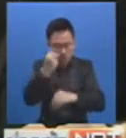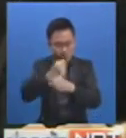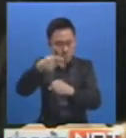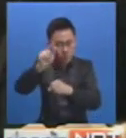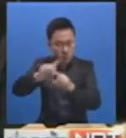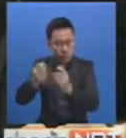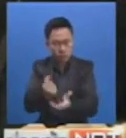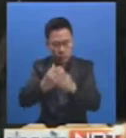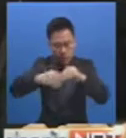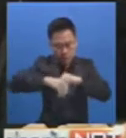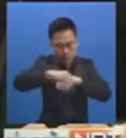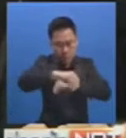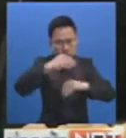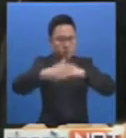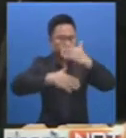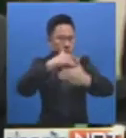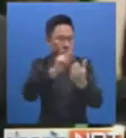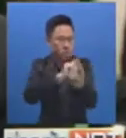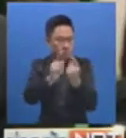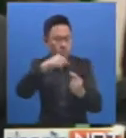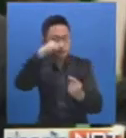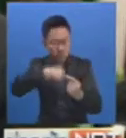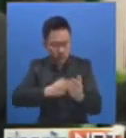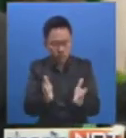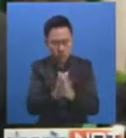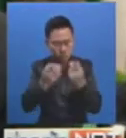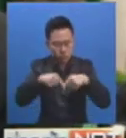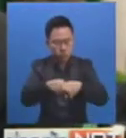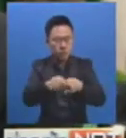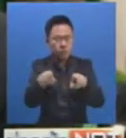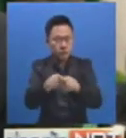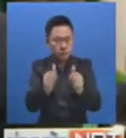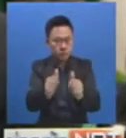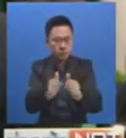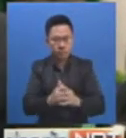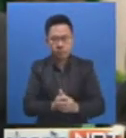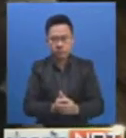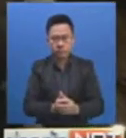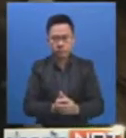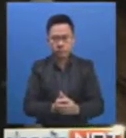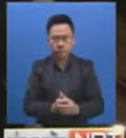ที่สุดสร้างเครือข่ายร่วมการพัฒนาสังคมและประเทศไปในทิศทางที่ดีต่อไป